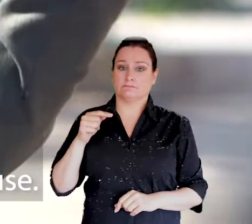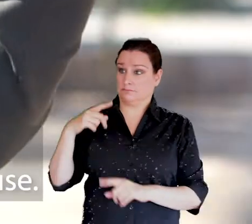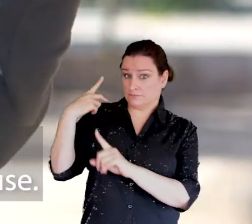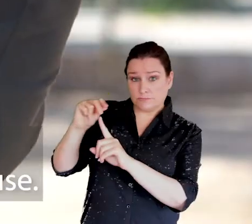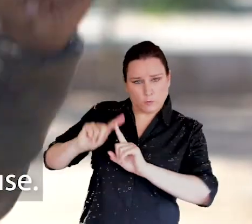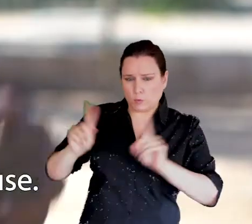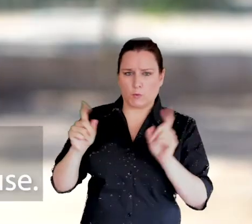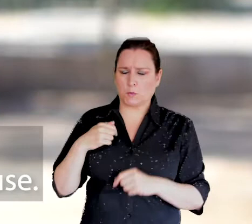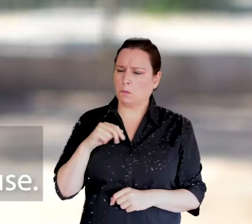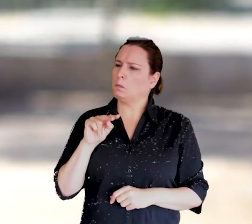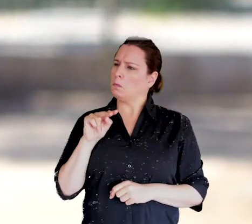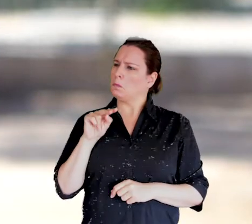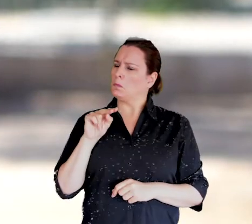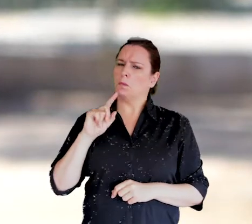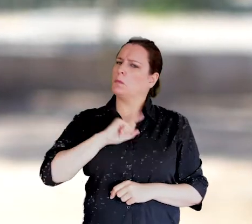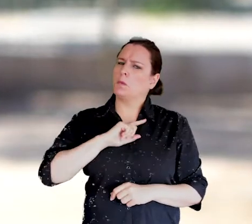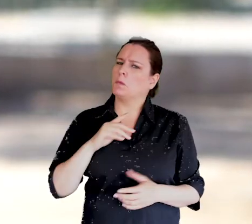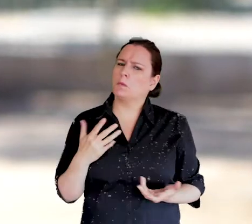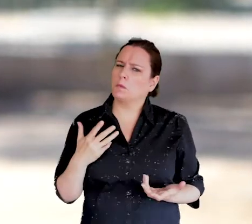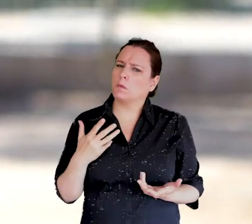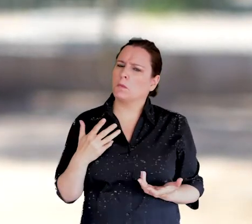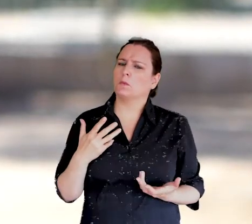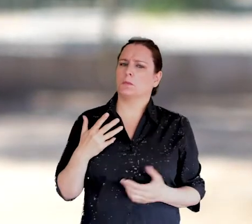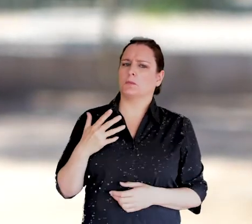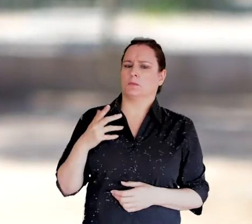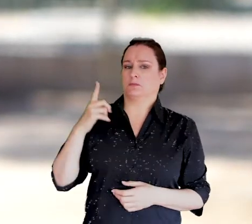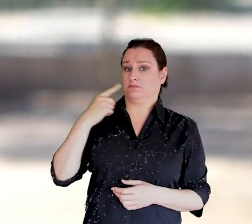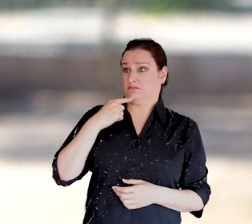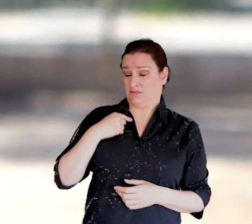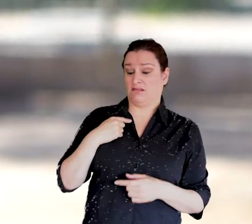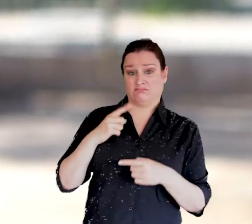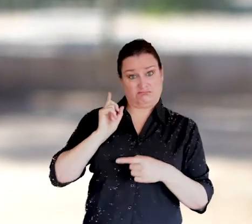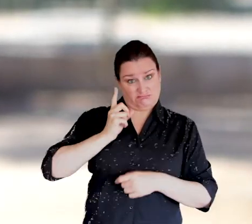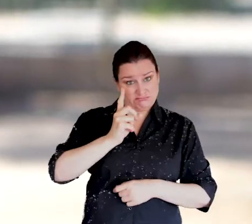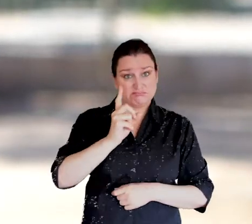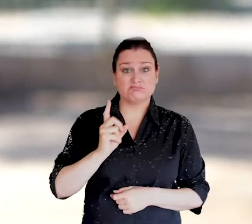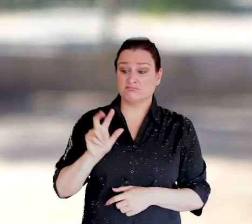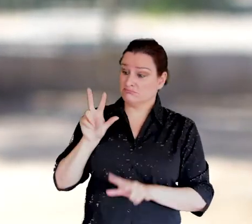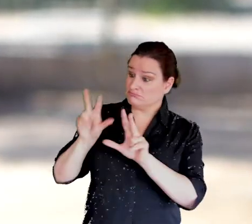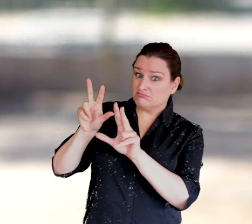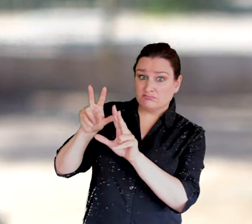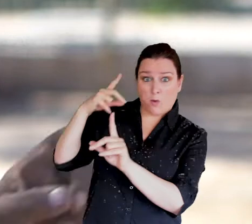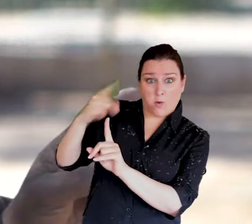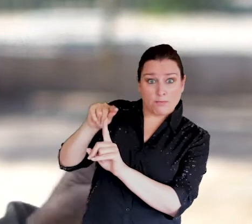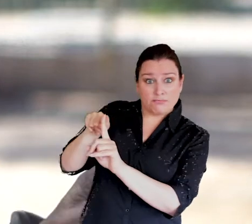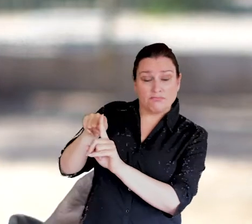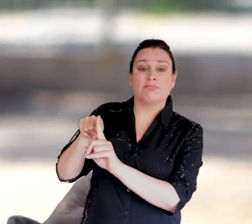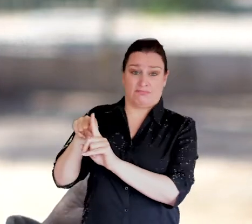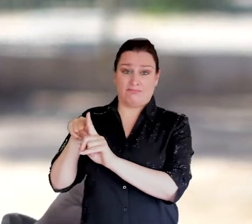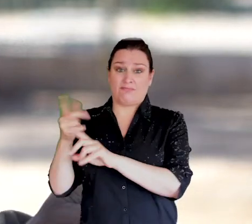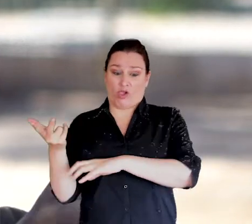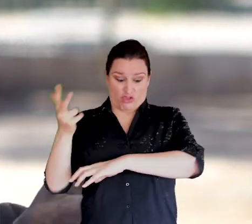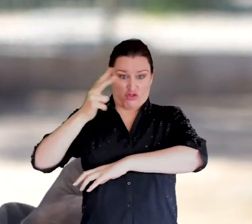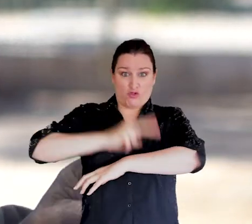die muur loop. Ons moet hom nie doodmaak. Ek moet maar die sterme sê wat sy my altijd gesê het. As jy hom